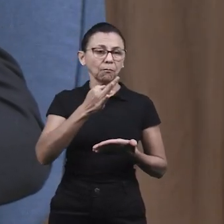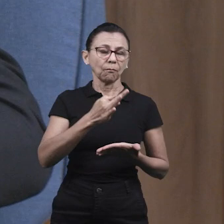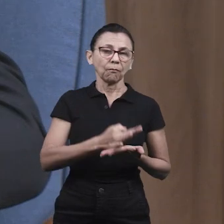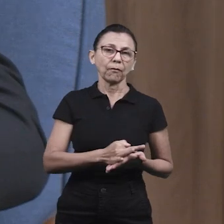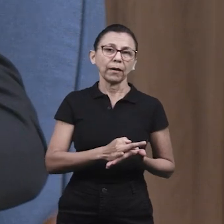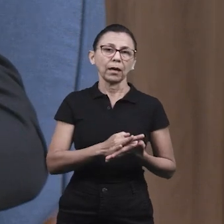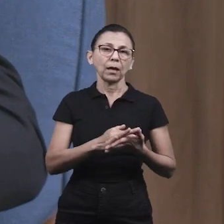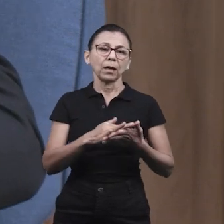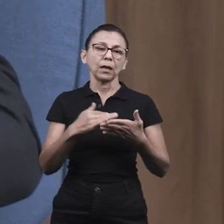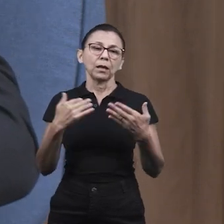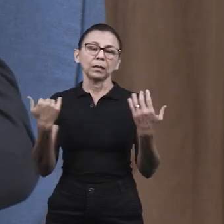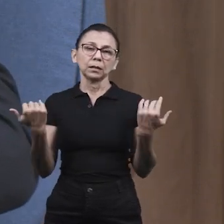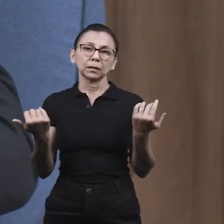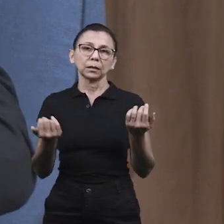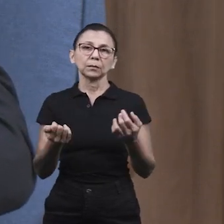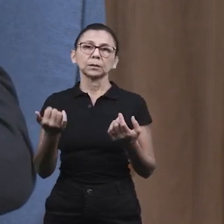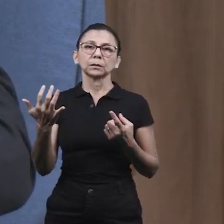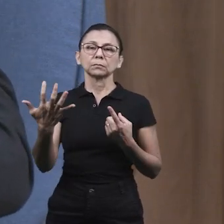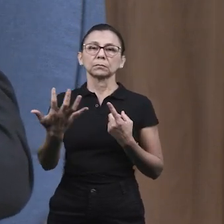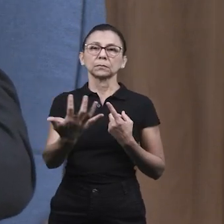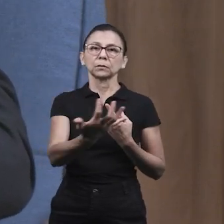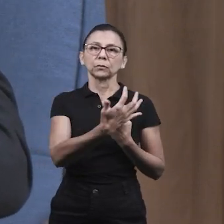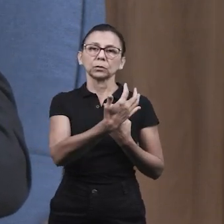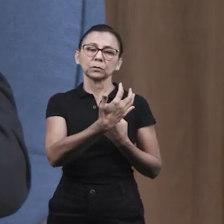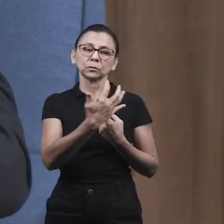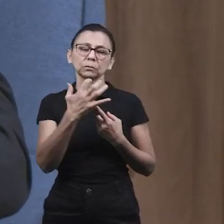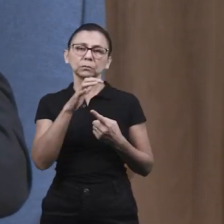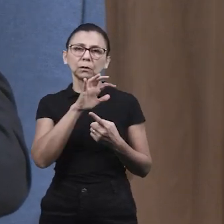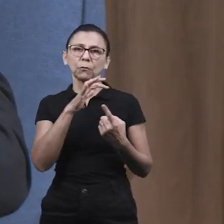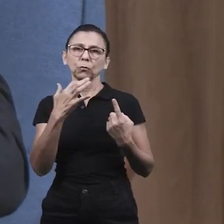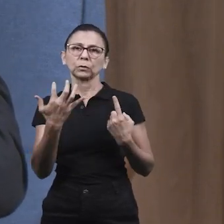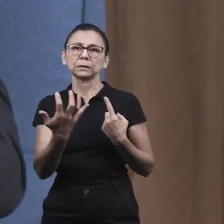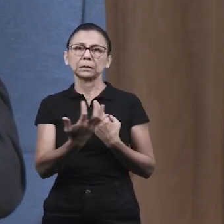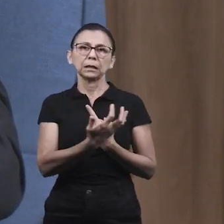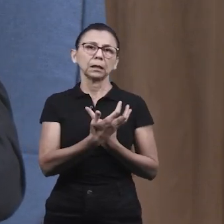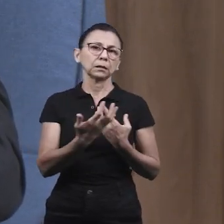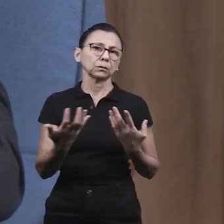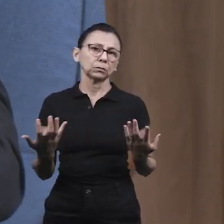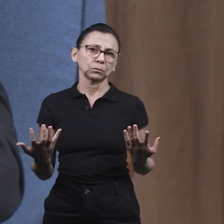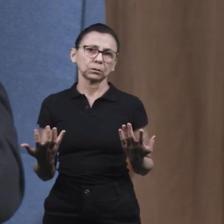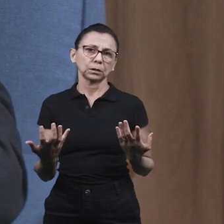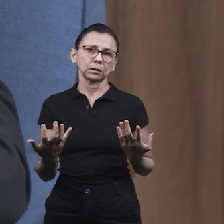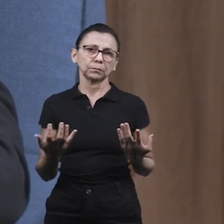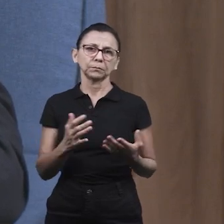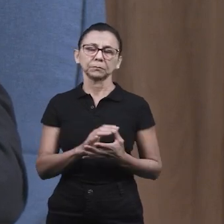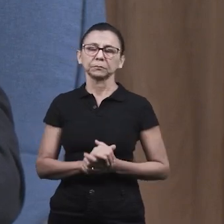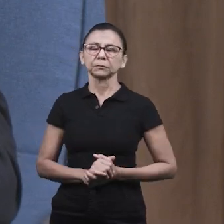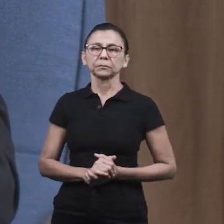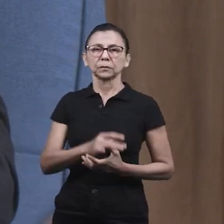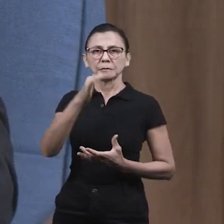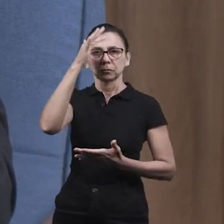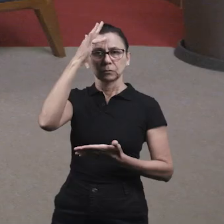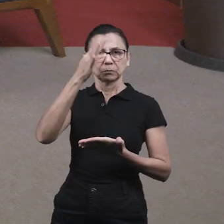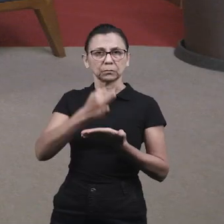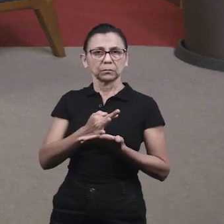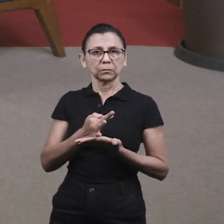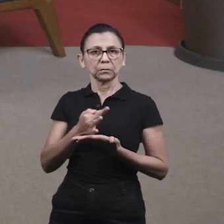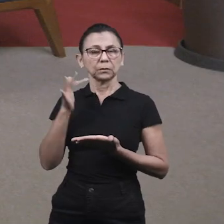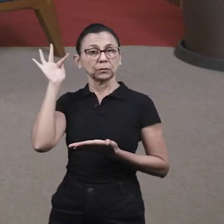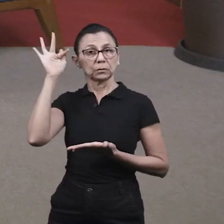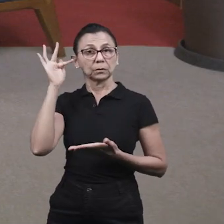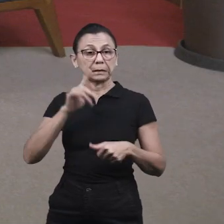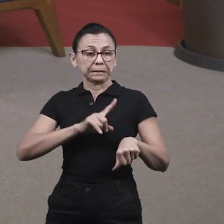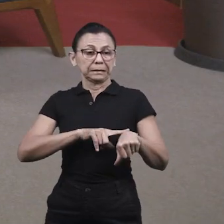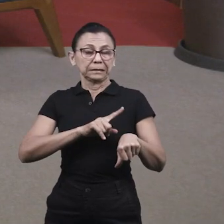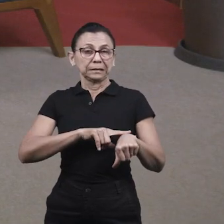ce n'est pas la foi. Quand l'homme n'a pas la foi, il peut être dirigé, il peut